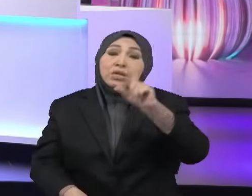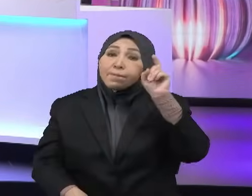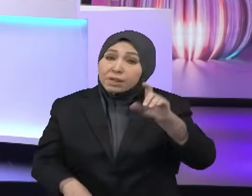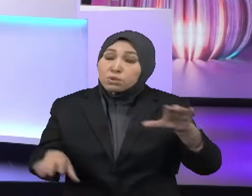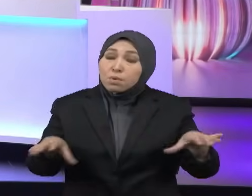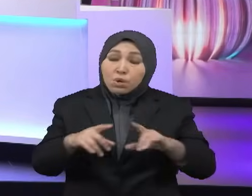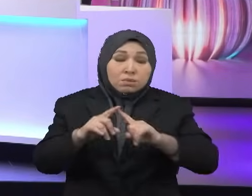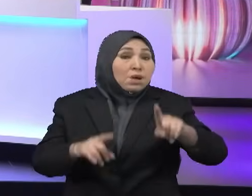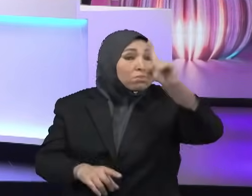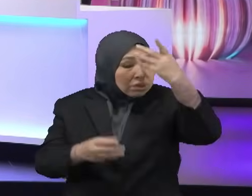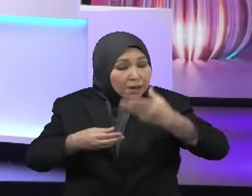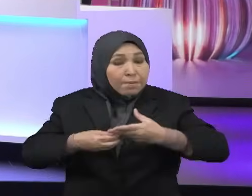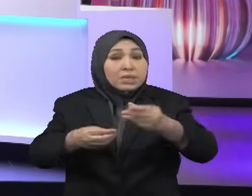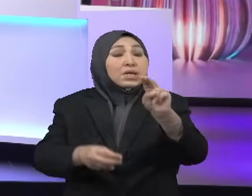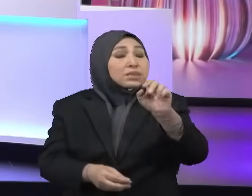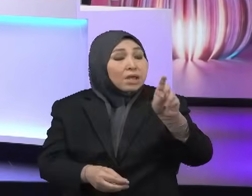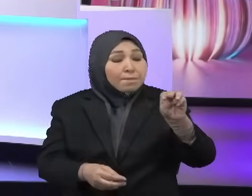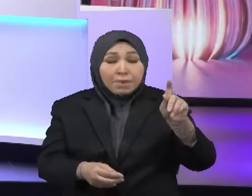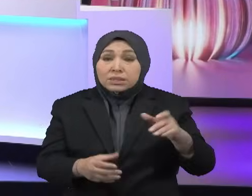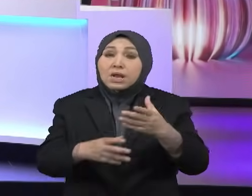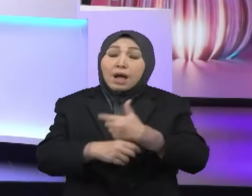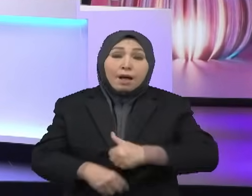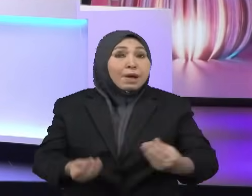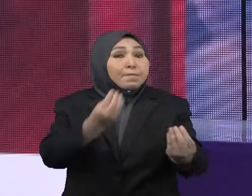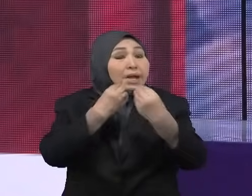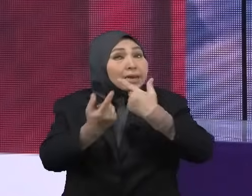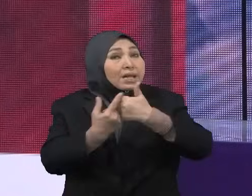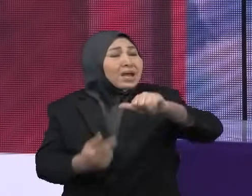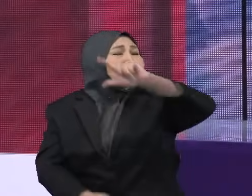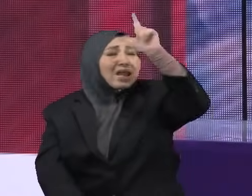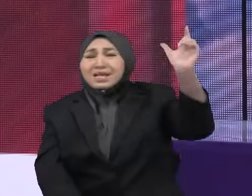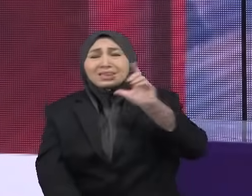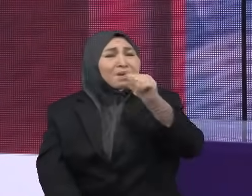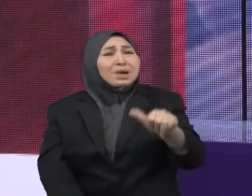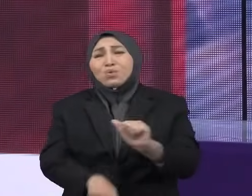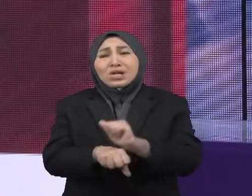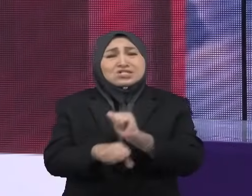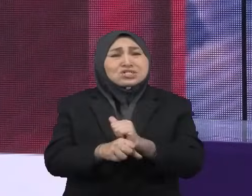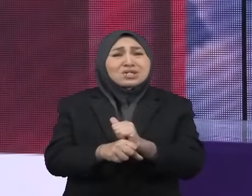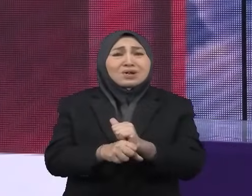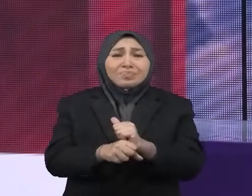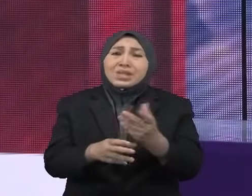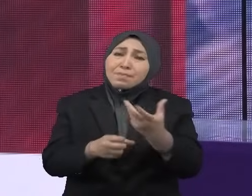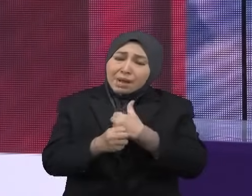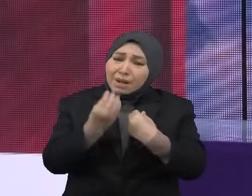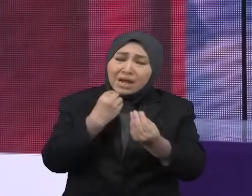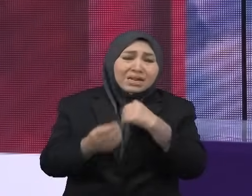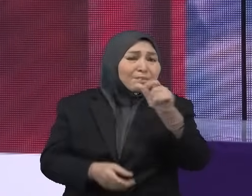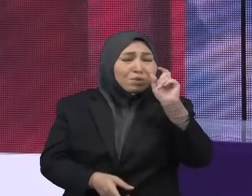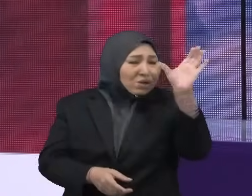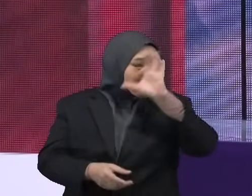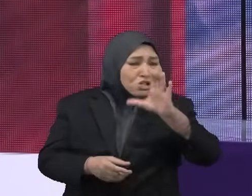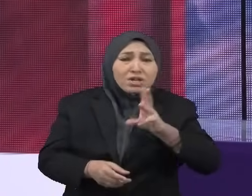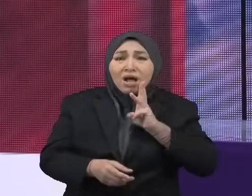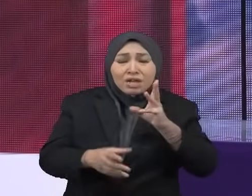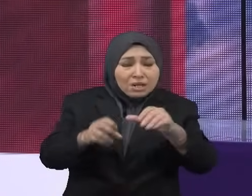dibuat, tapi Allah dah bagi nikmat. Nikmatnya apa? Dapat manna wassalwa, tak payah bekerja dapat makanan, kan. Tak payah nak cari air,